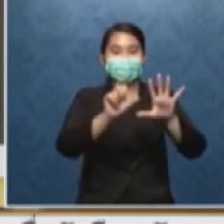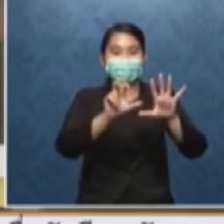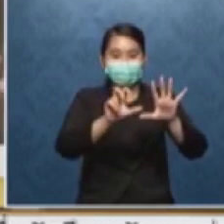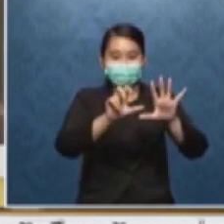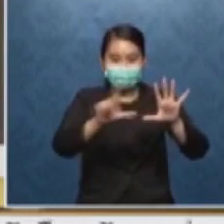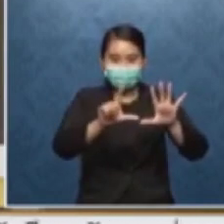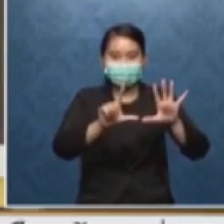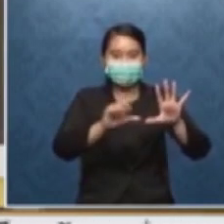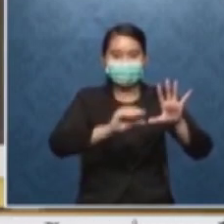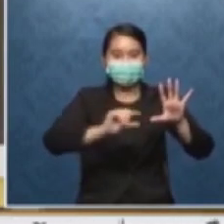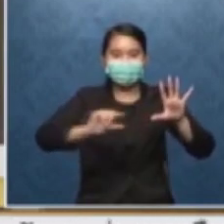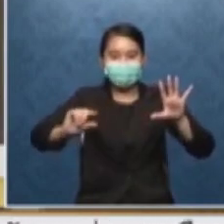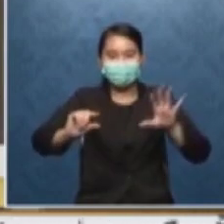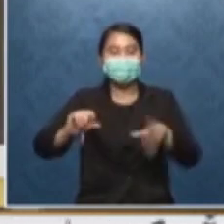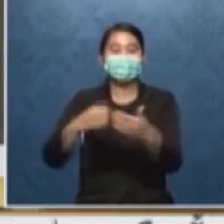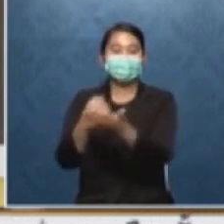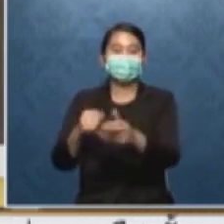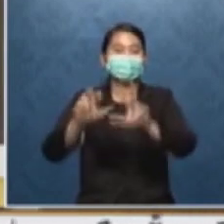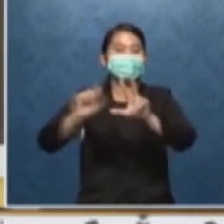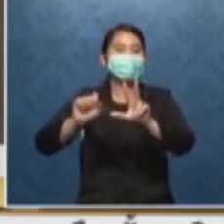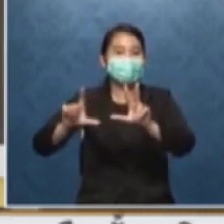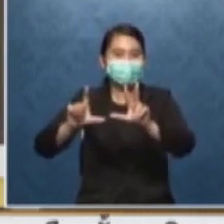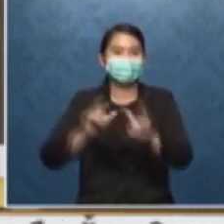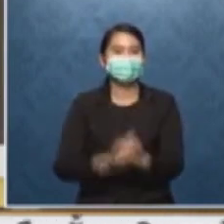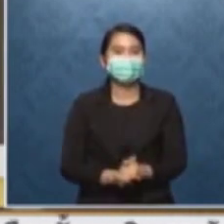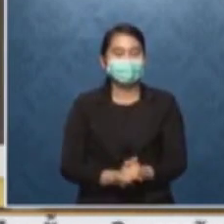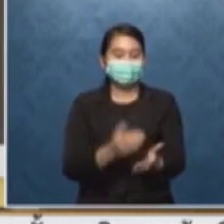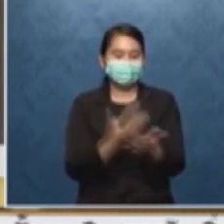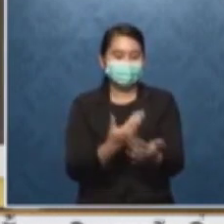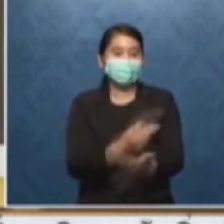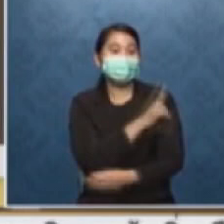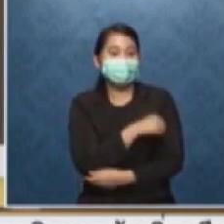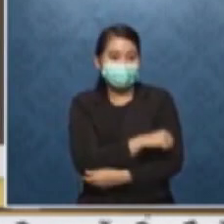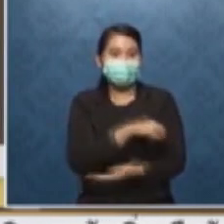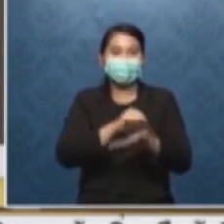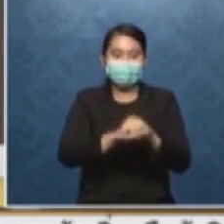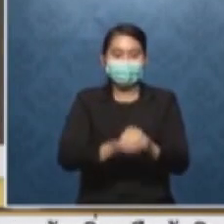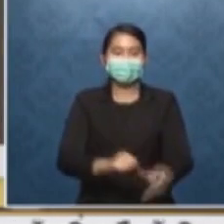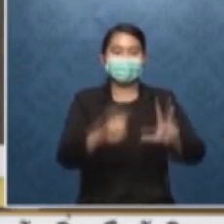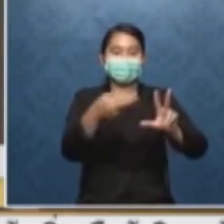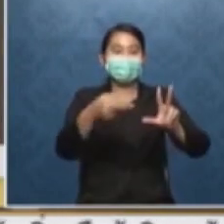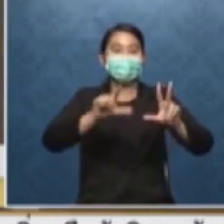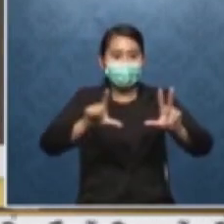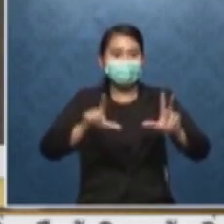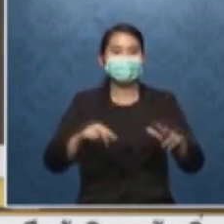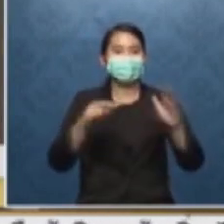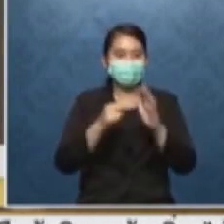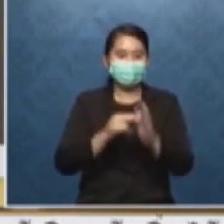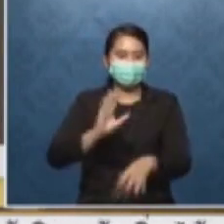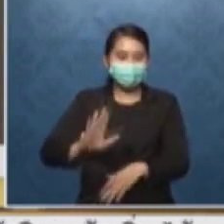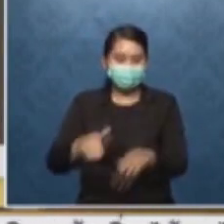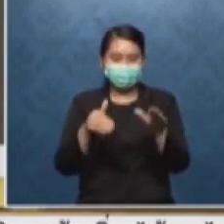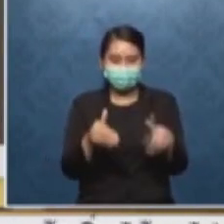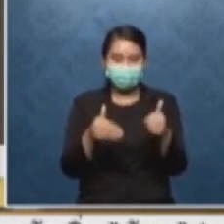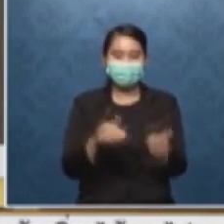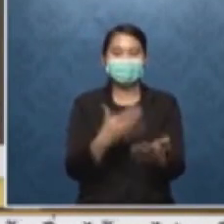แสนด้านสาธารณสุขเพื่อนสมาชิกว่าจะพูดไปแล้วเหลือ 30,000ถ้าท่านยังไปฟื้นฟูต่ออีกแสน